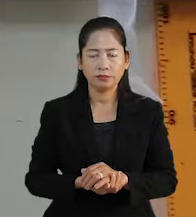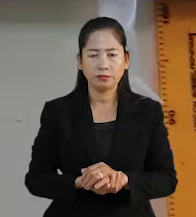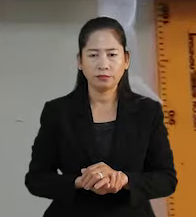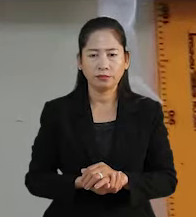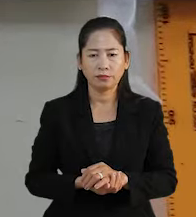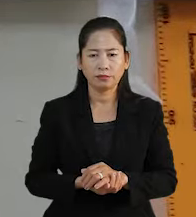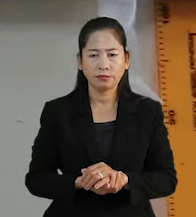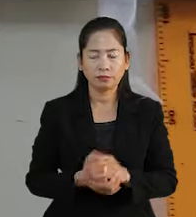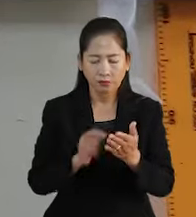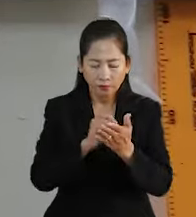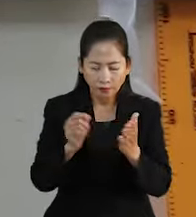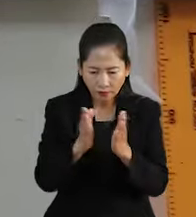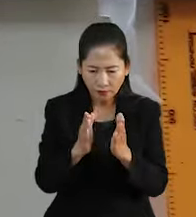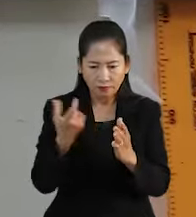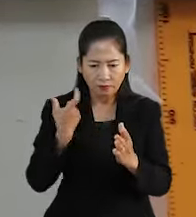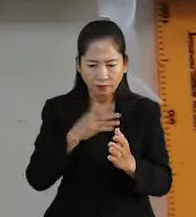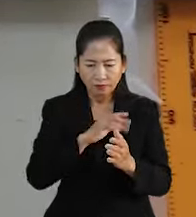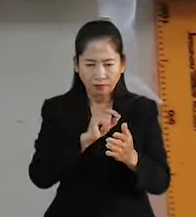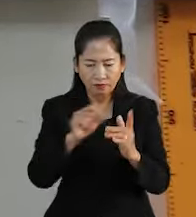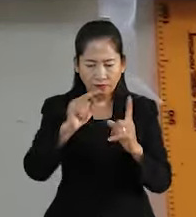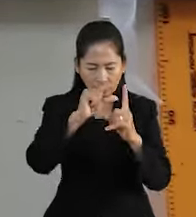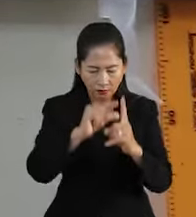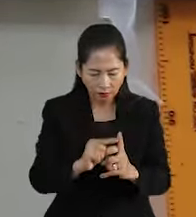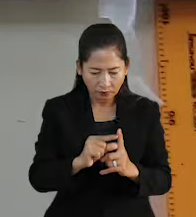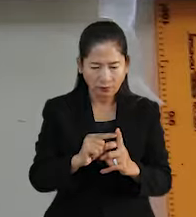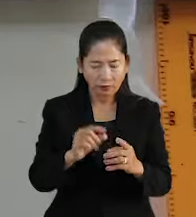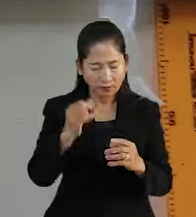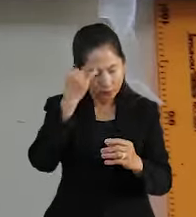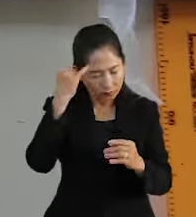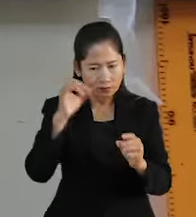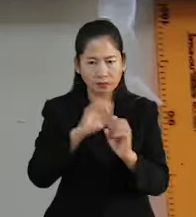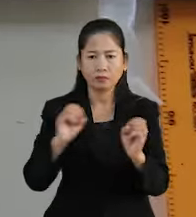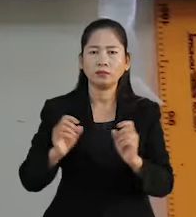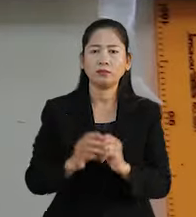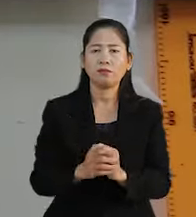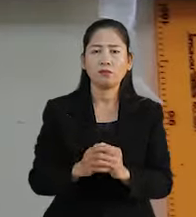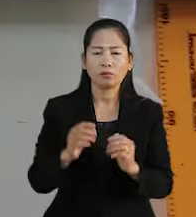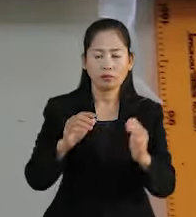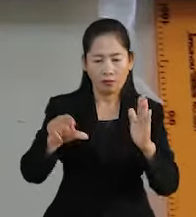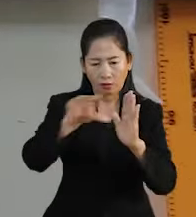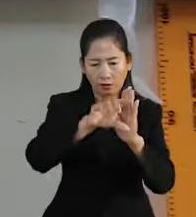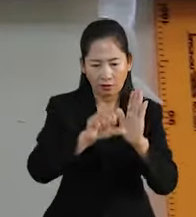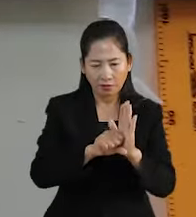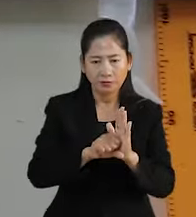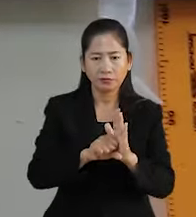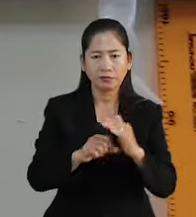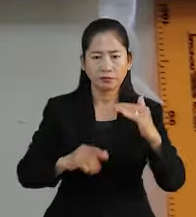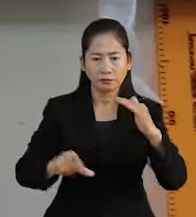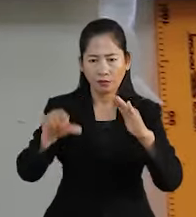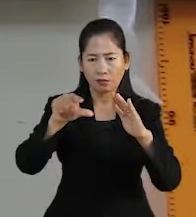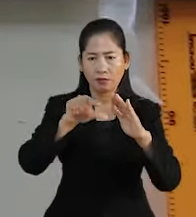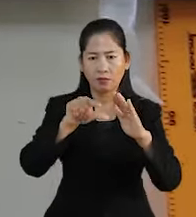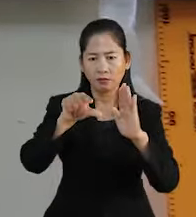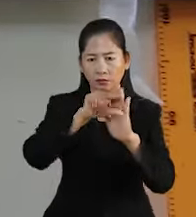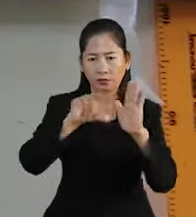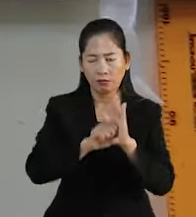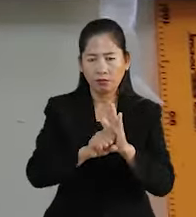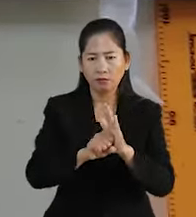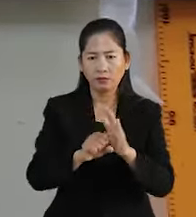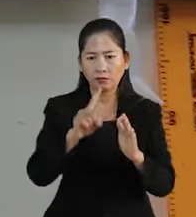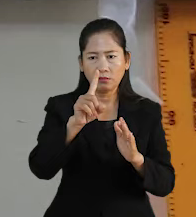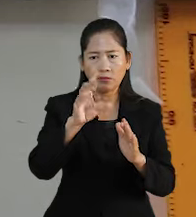ចឹងយើងសរសេរអត់វែងពេកទេដោយសារតែយើងសរសេរកថាខណ្ឌមិនមែនជាតែងសក្តីណាកូនណាគេមានកំណត់ណាកថាខណ្ឌណាអត់លើសពី